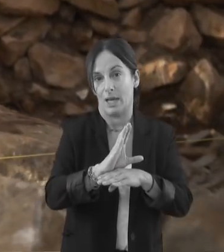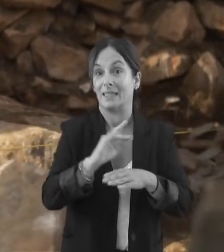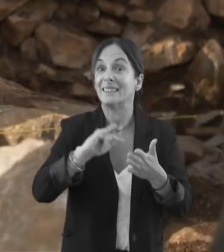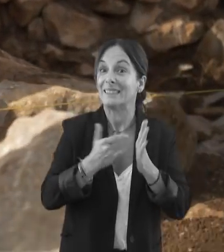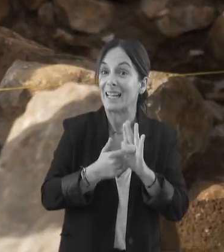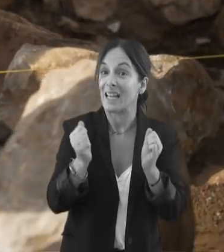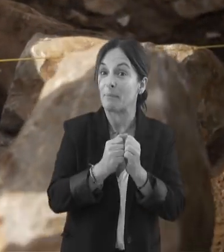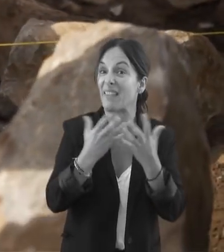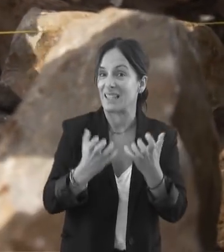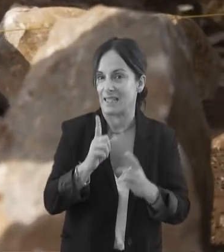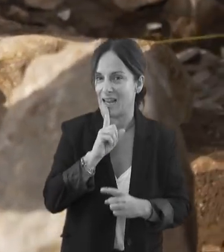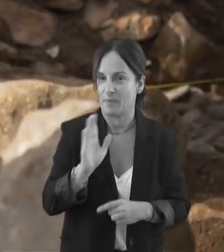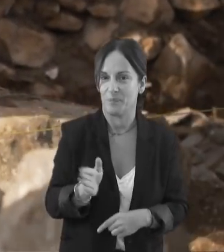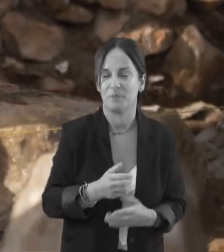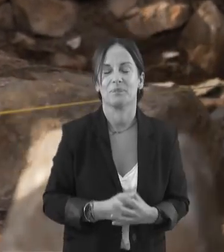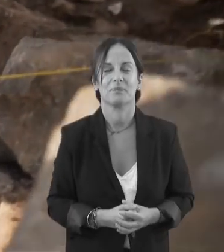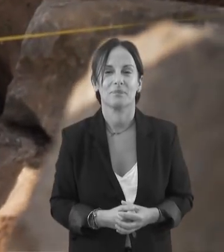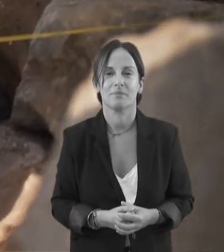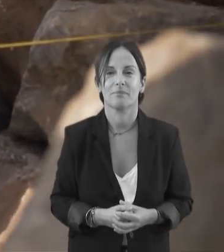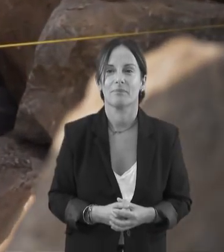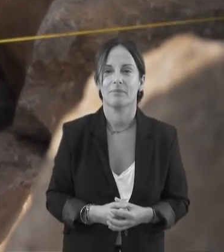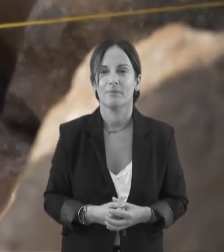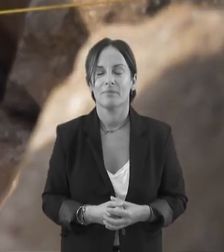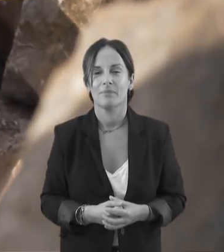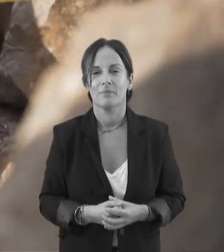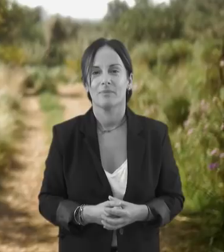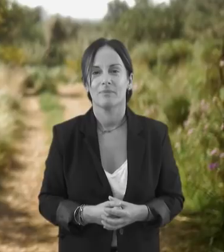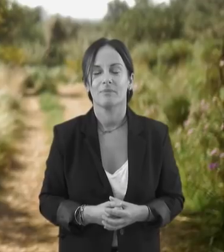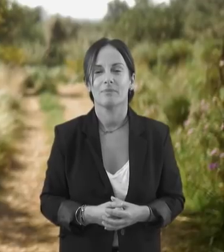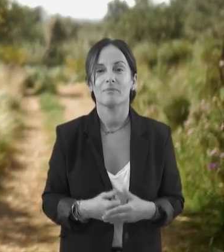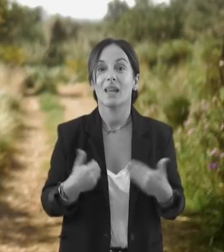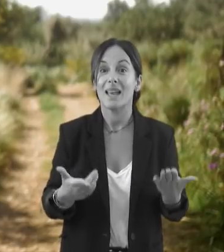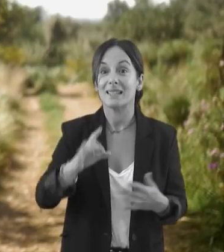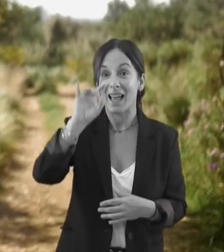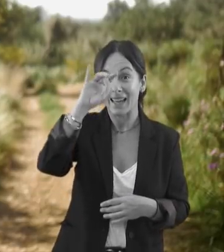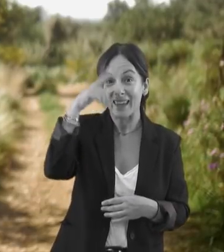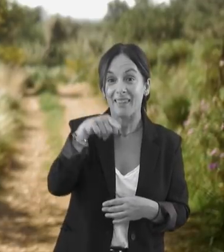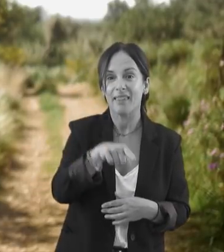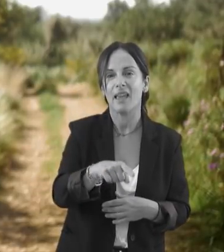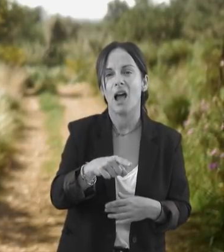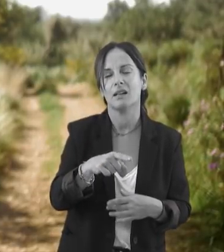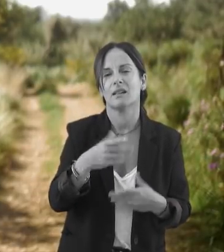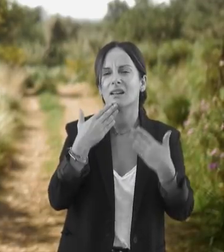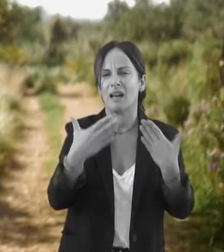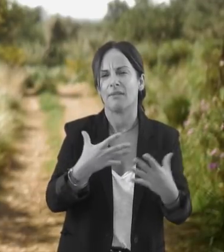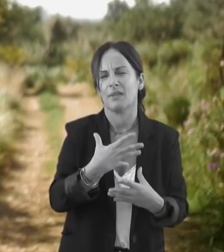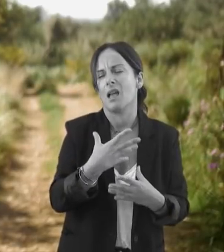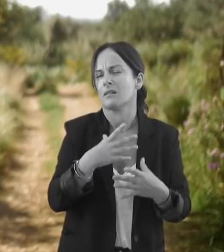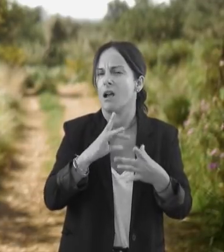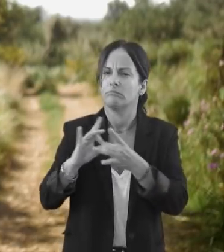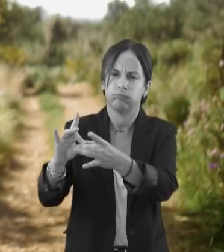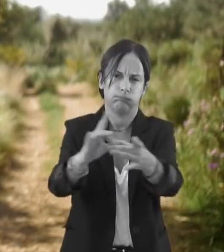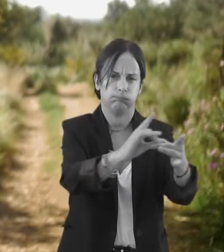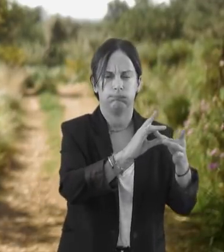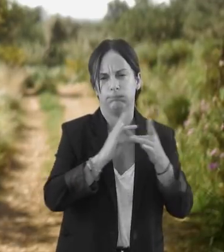sec en la llista del patrimoni cultural immaterial de la humanitat davant l'UNESCO, amb altres països.